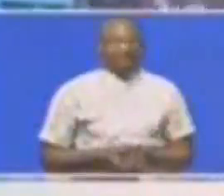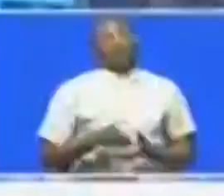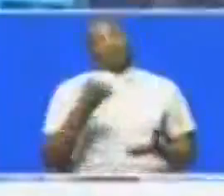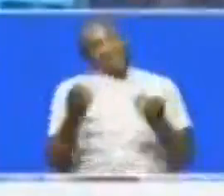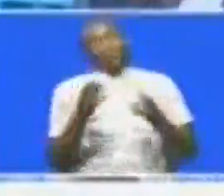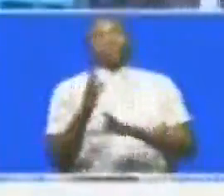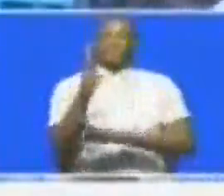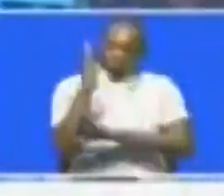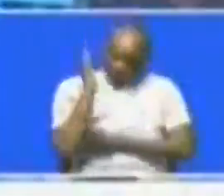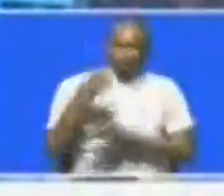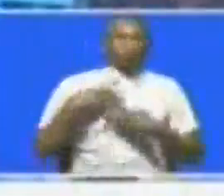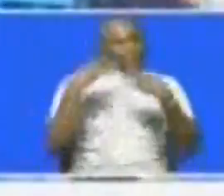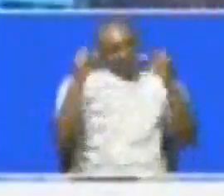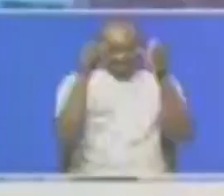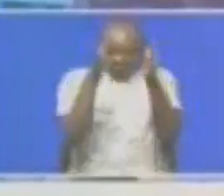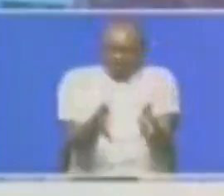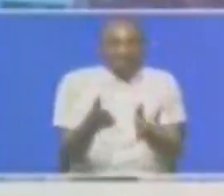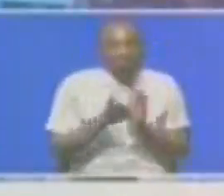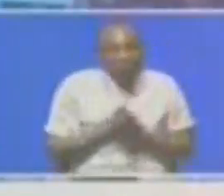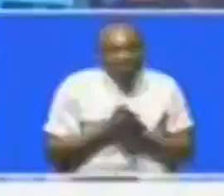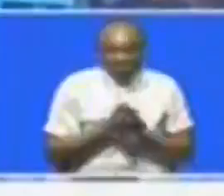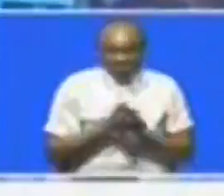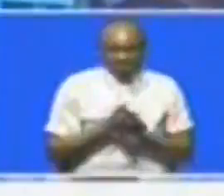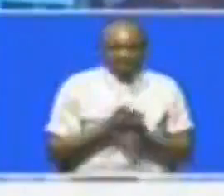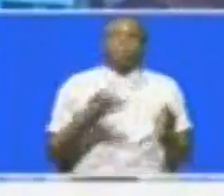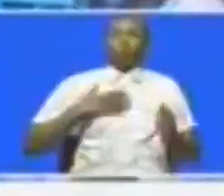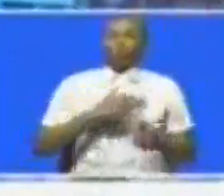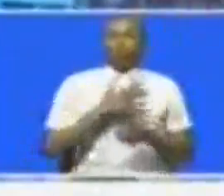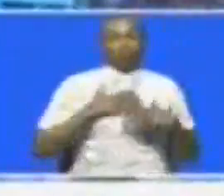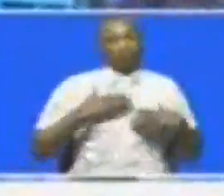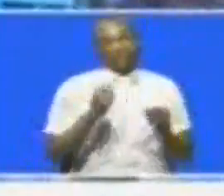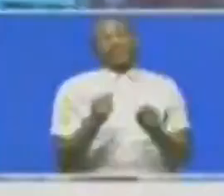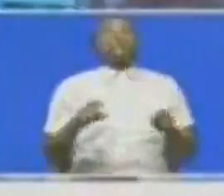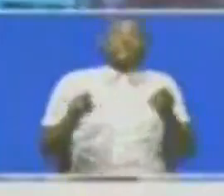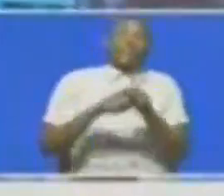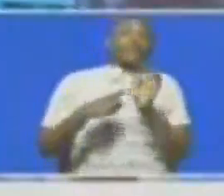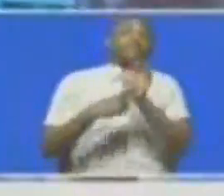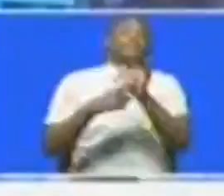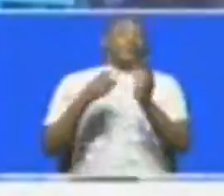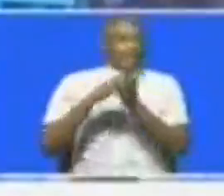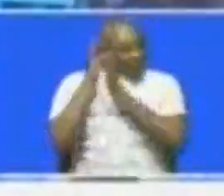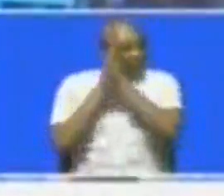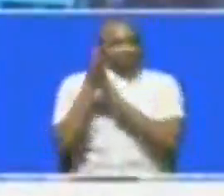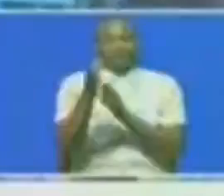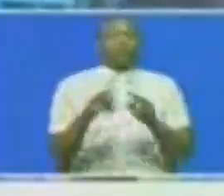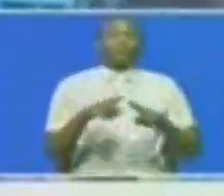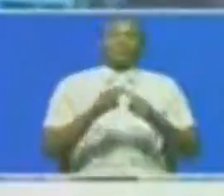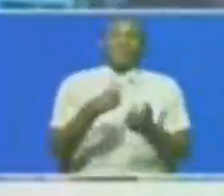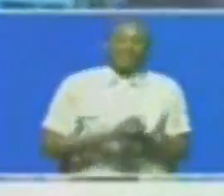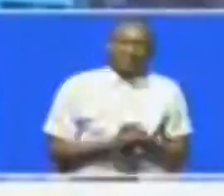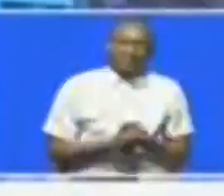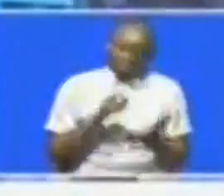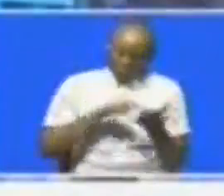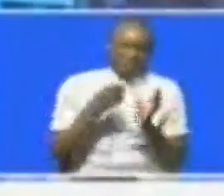the security of a presidential candidate? It's like allowing Mungiki to come and go and fix 10 of us. That's what we